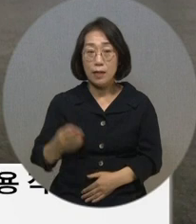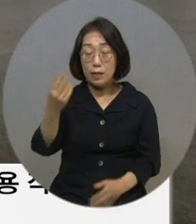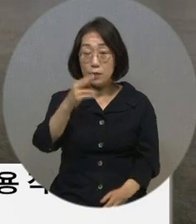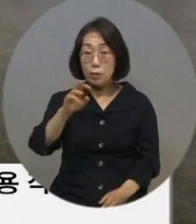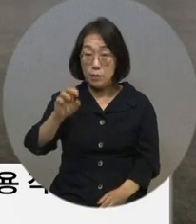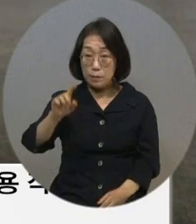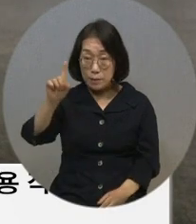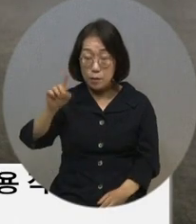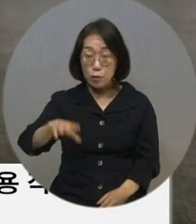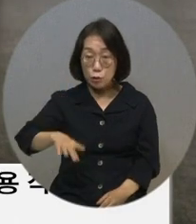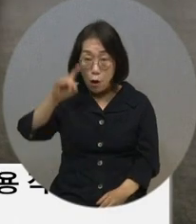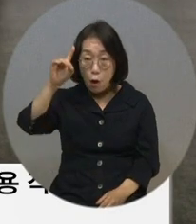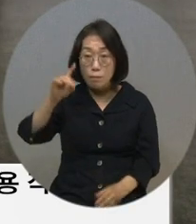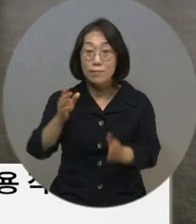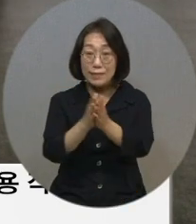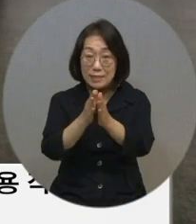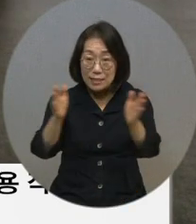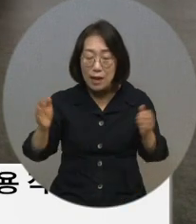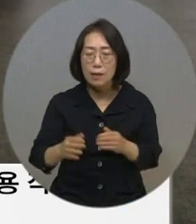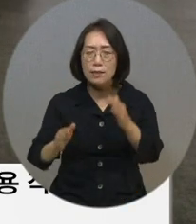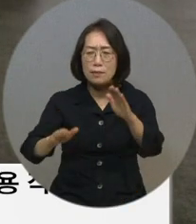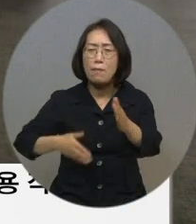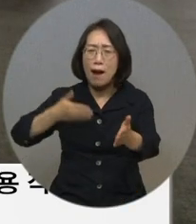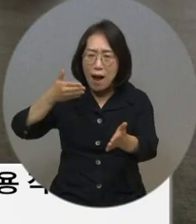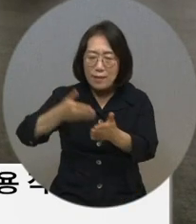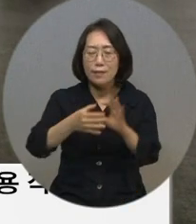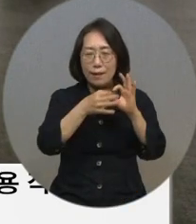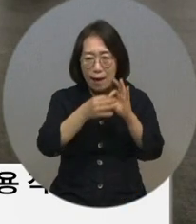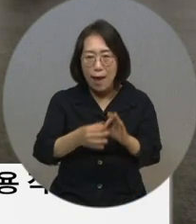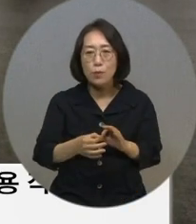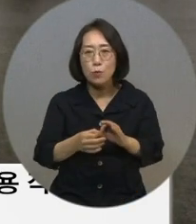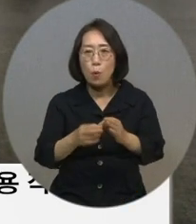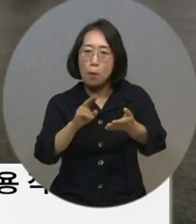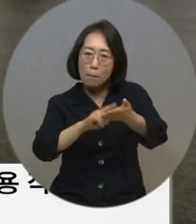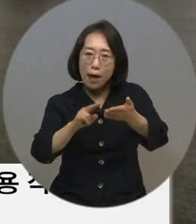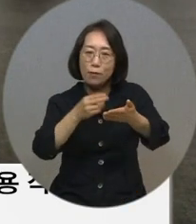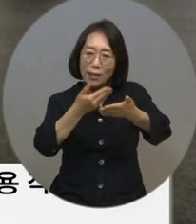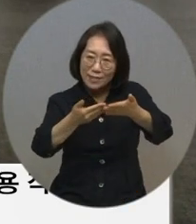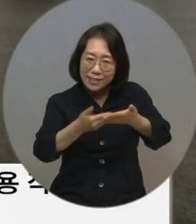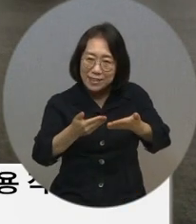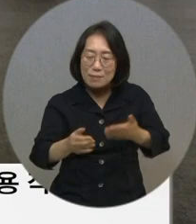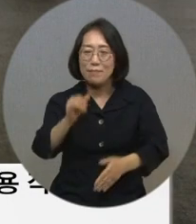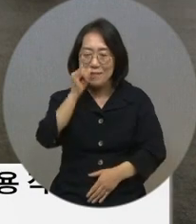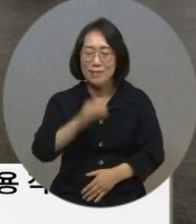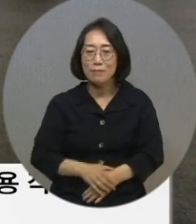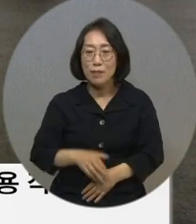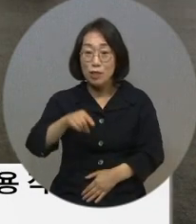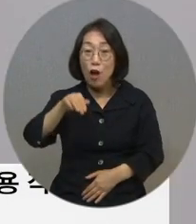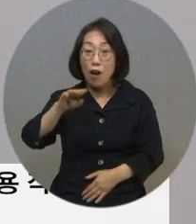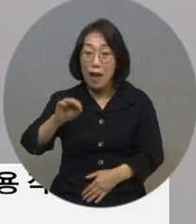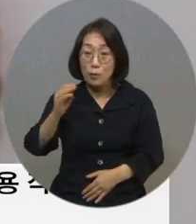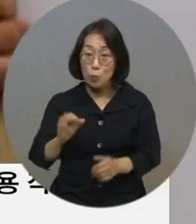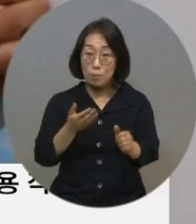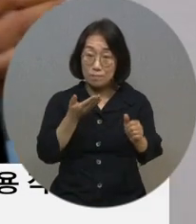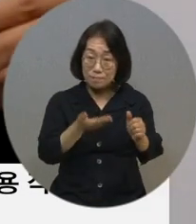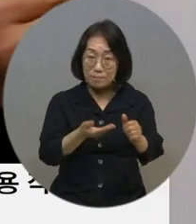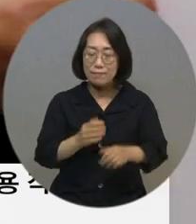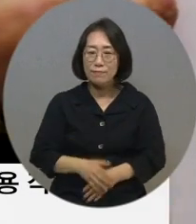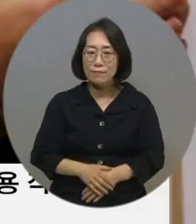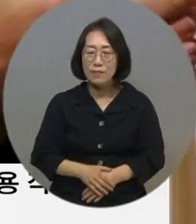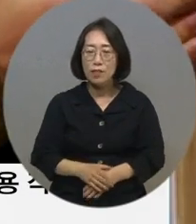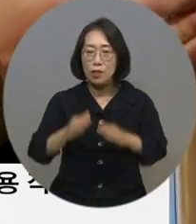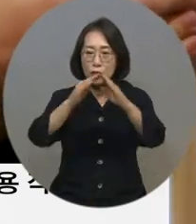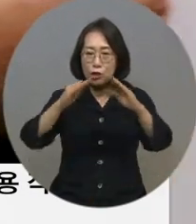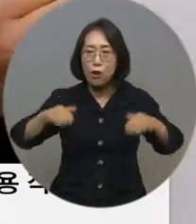2011년에 웹툰 작가로 데뷔해 현재까지 활발하게 작품 활동을 진행하고 있는 서광용 작가는